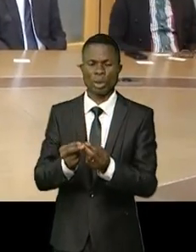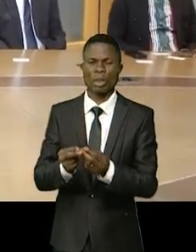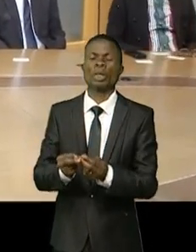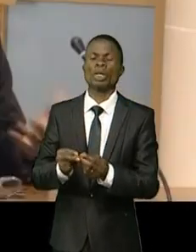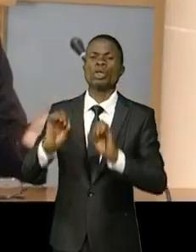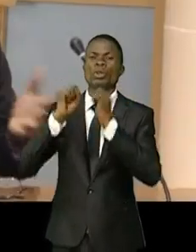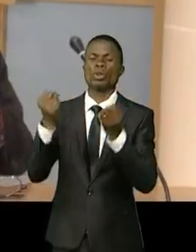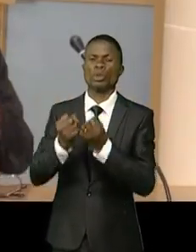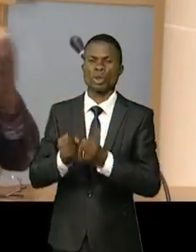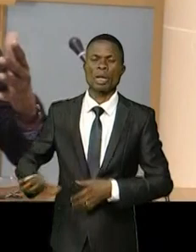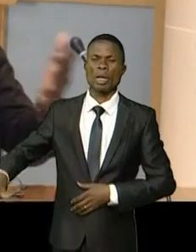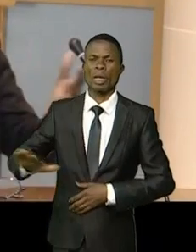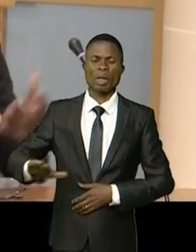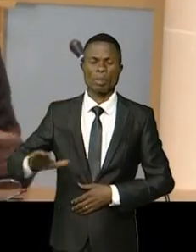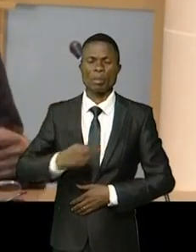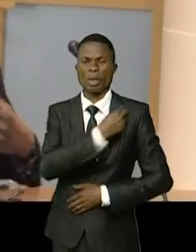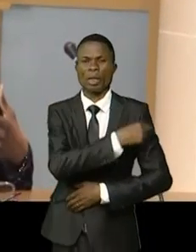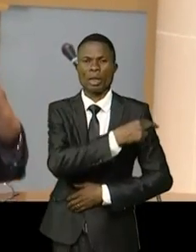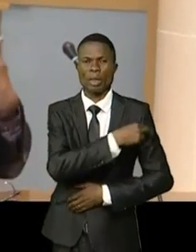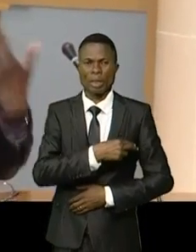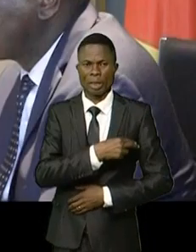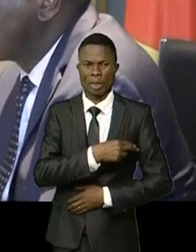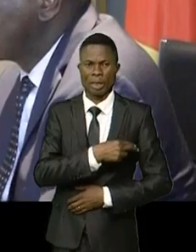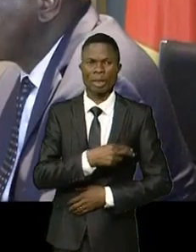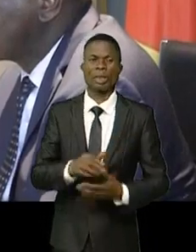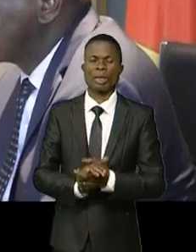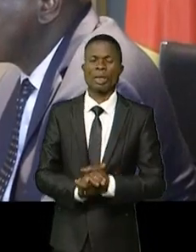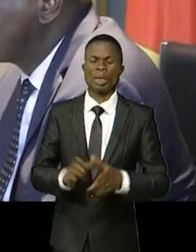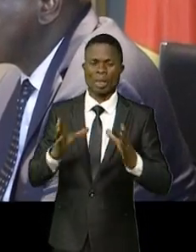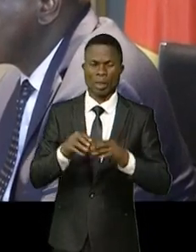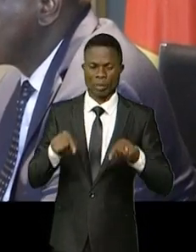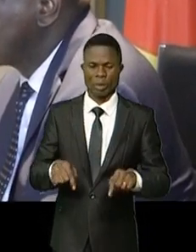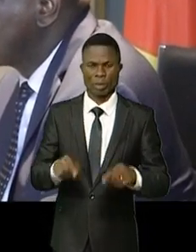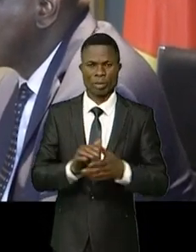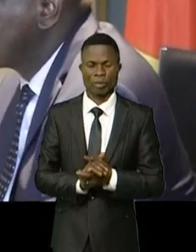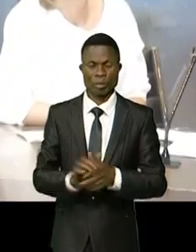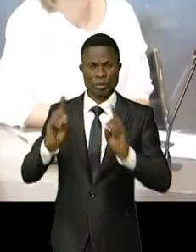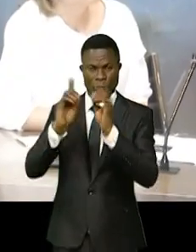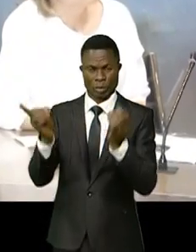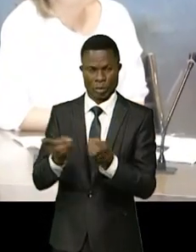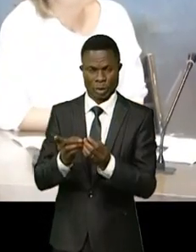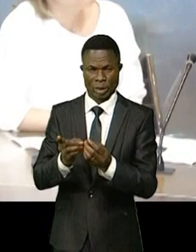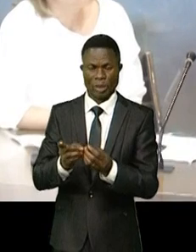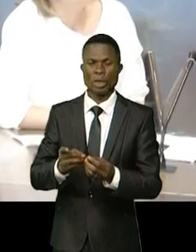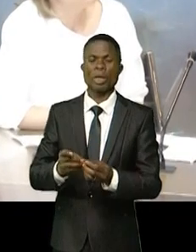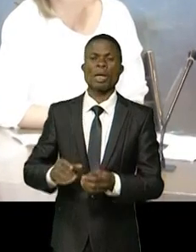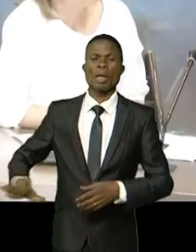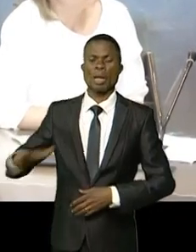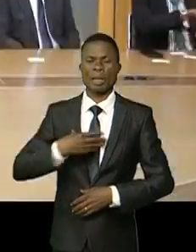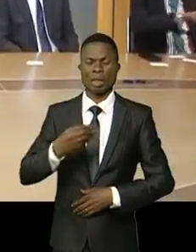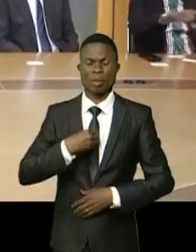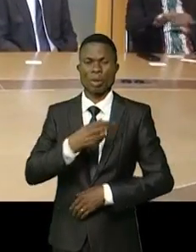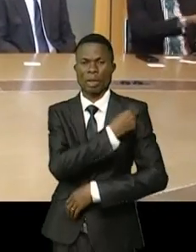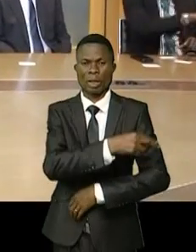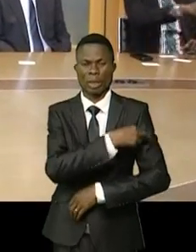Message Service conduite par Frank Tendai Luaba, consul de la RDC à Birmingham. Cette délégation d'investisseurs suisses spécialisés